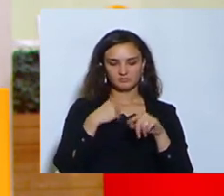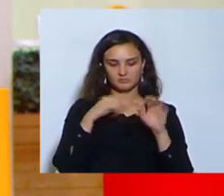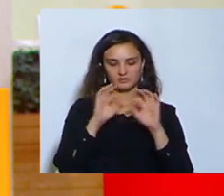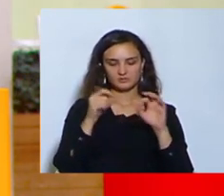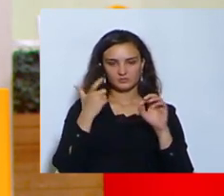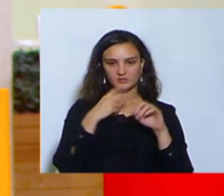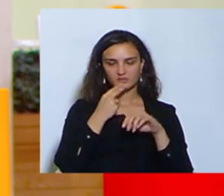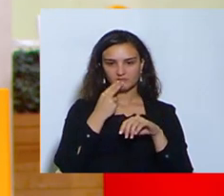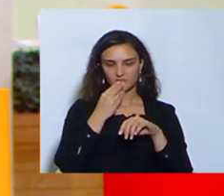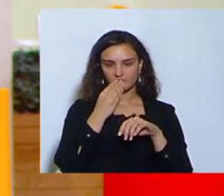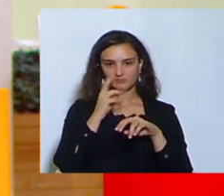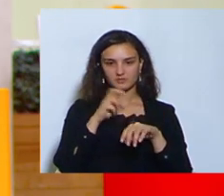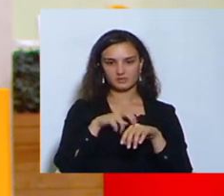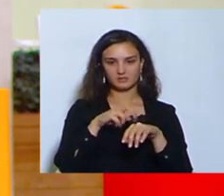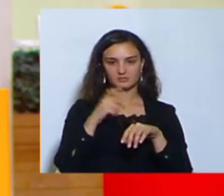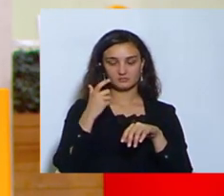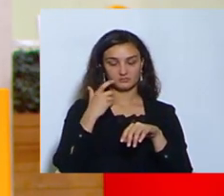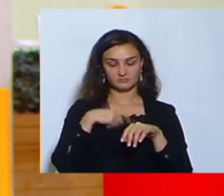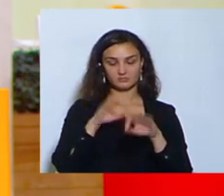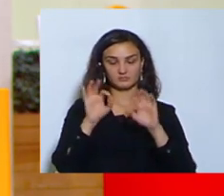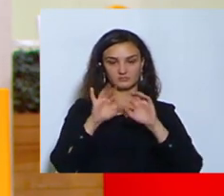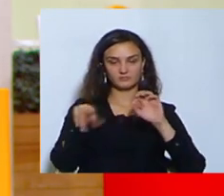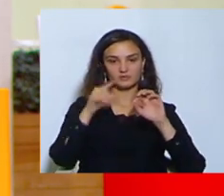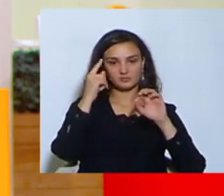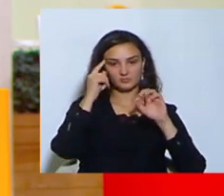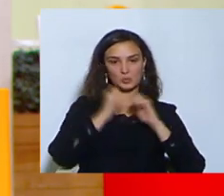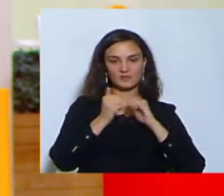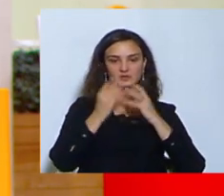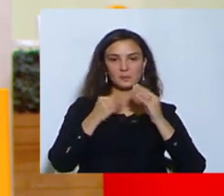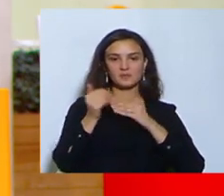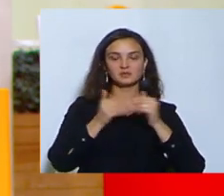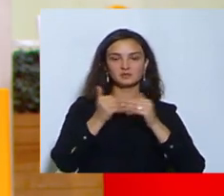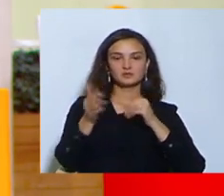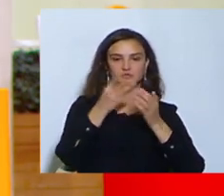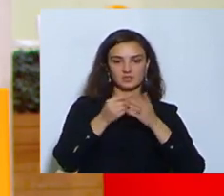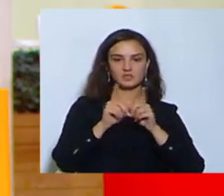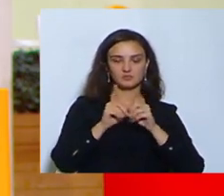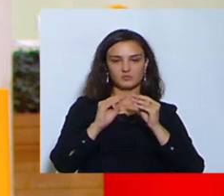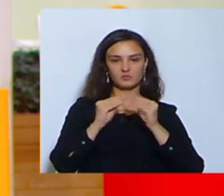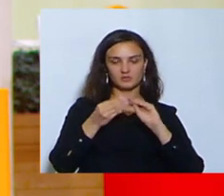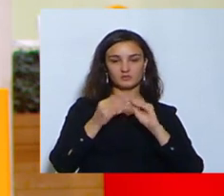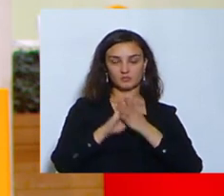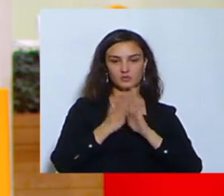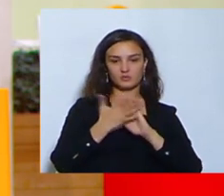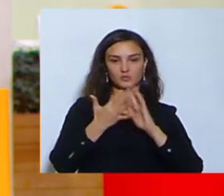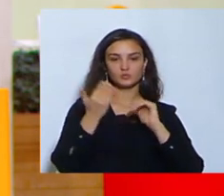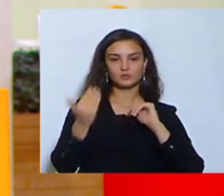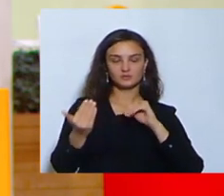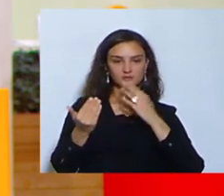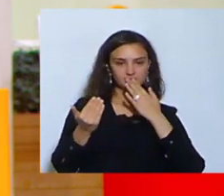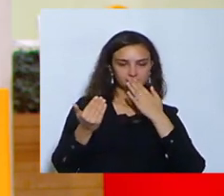როგორც ნუტრიციოლოგს ამაზე დაფიქრება და დარწმუნებული ვარ თქვენ ყოველდღიურ პრაქტიკაში ხვდებით ასეთ მდგომარეობებს. თუ